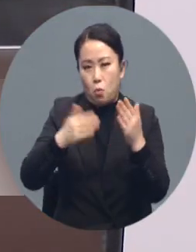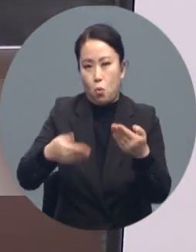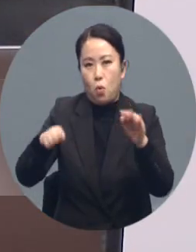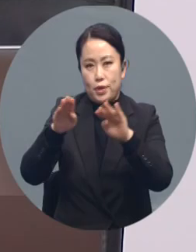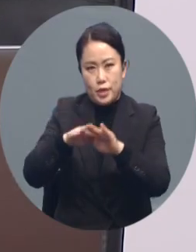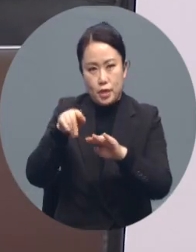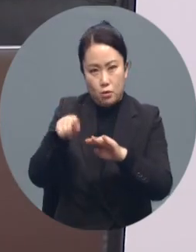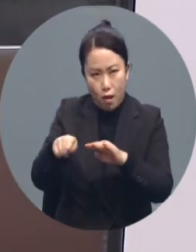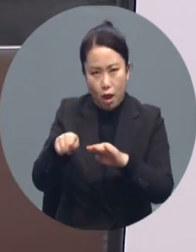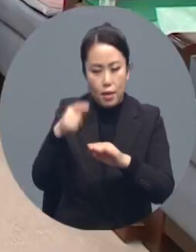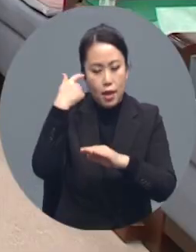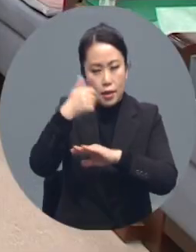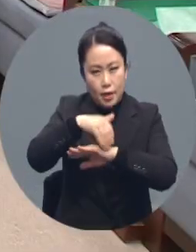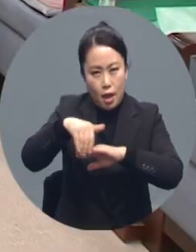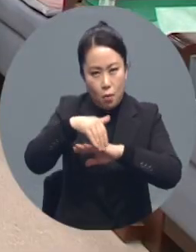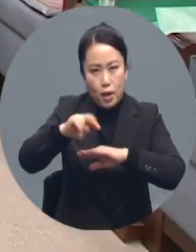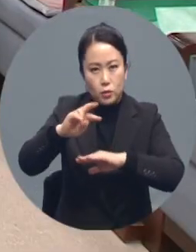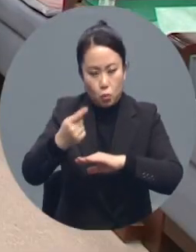나선 것으로 확인됐습니다.